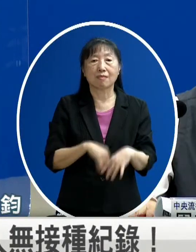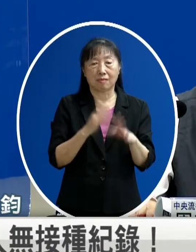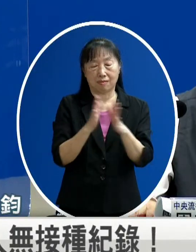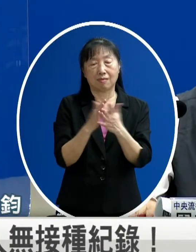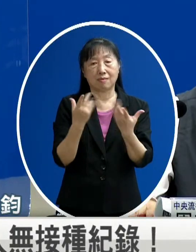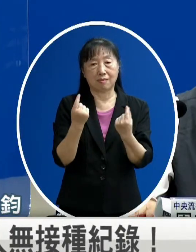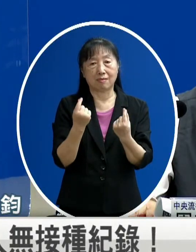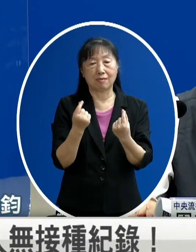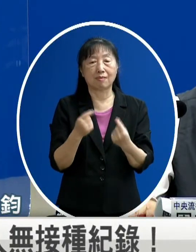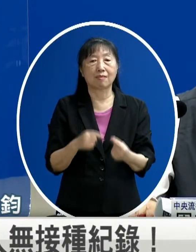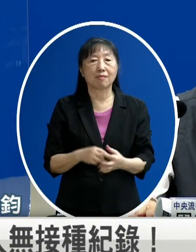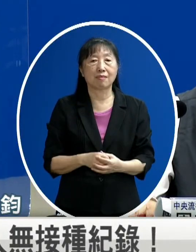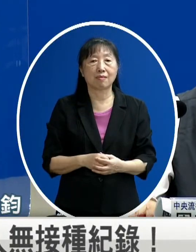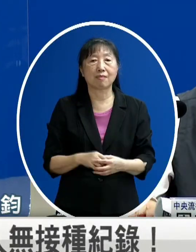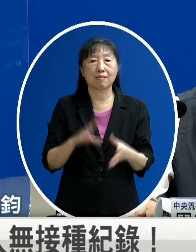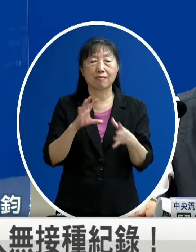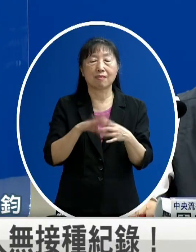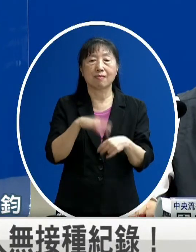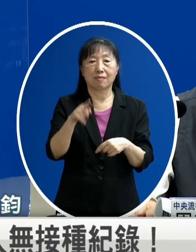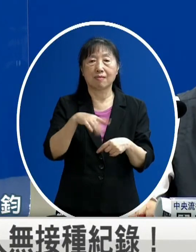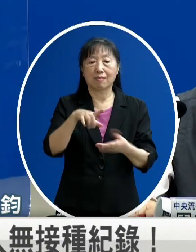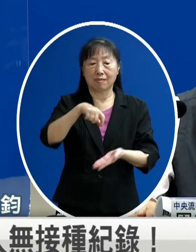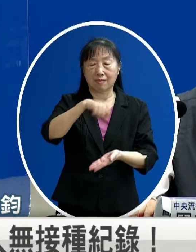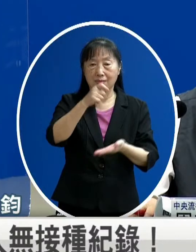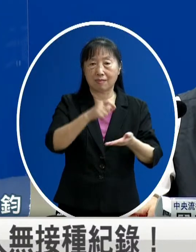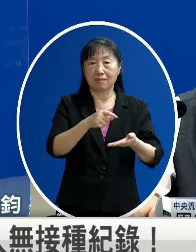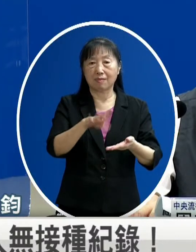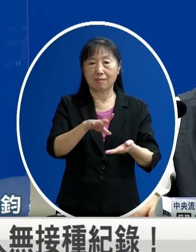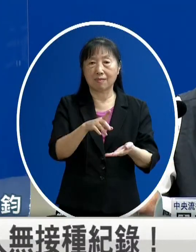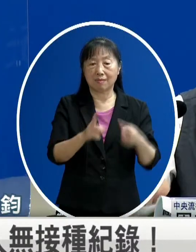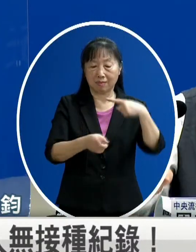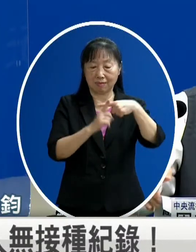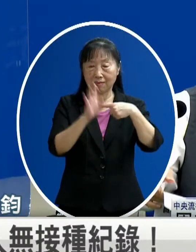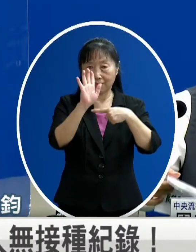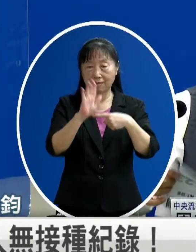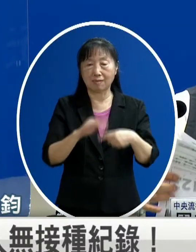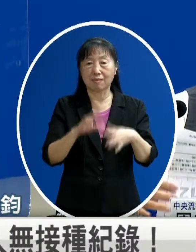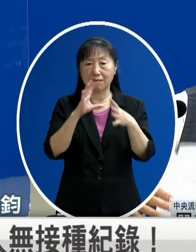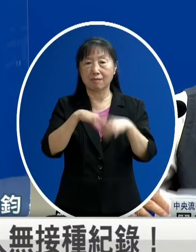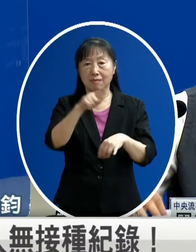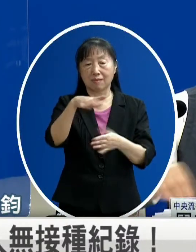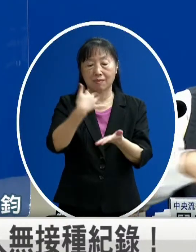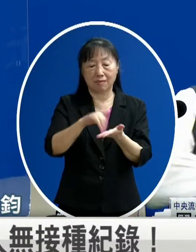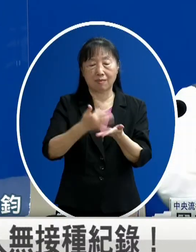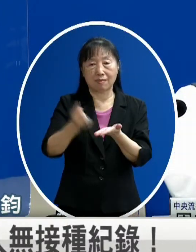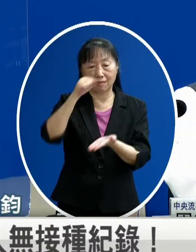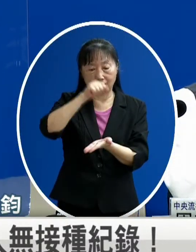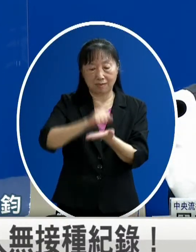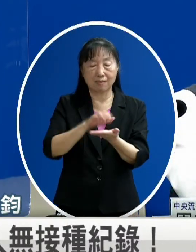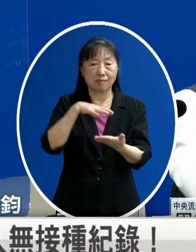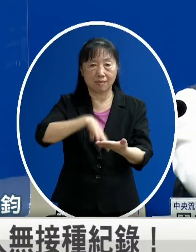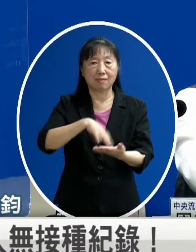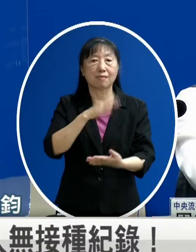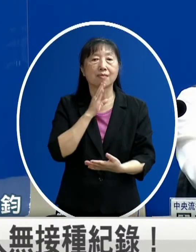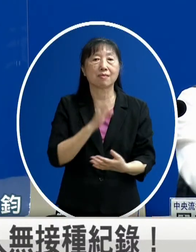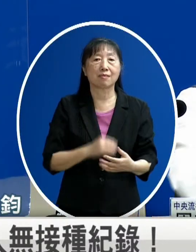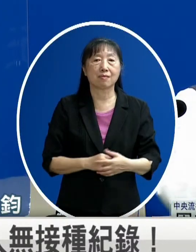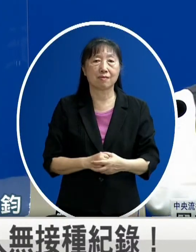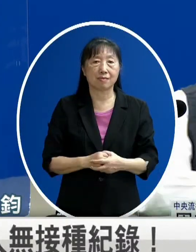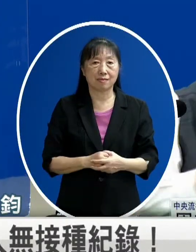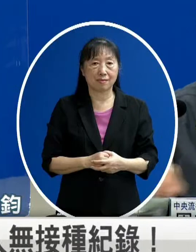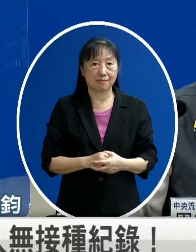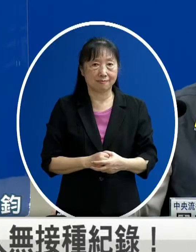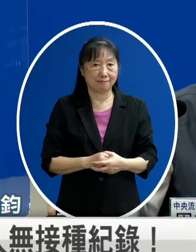的厘清，不过因为都有提及这个新冠肺炎的这个诊断，所以我们都把它列在我们的这个死亡个案当